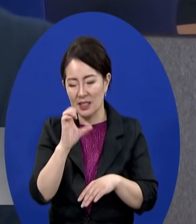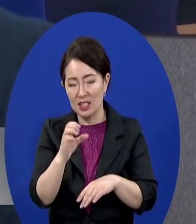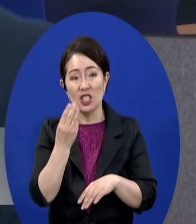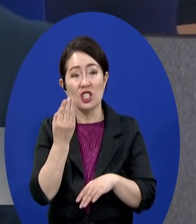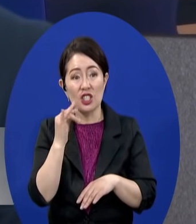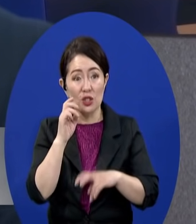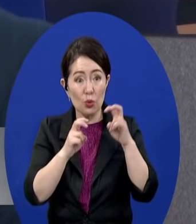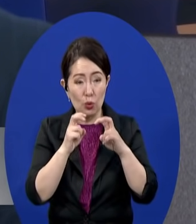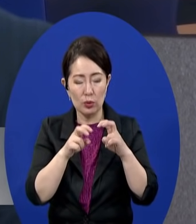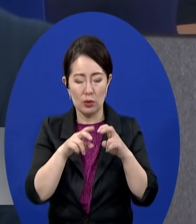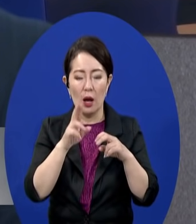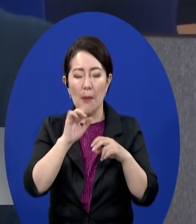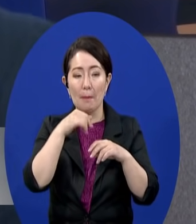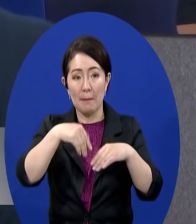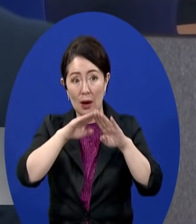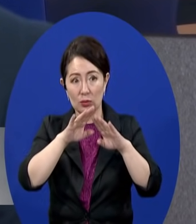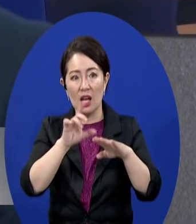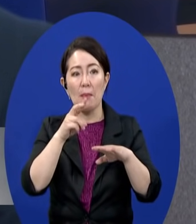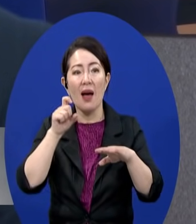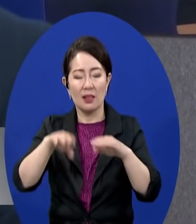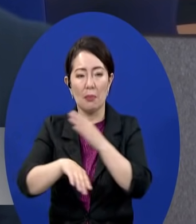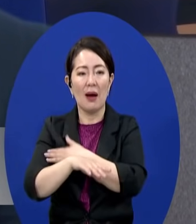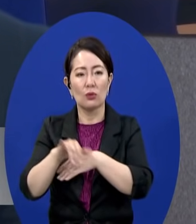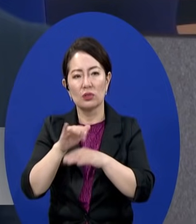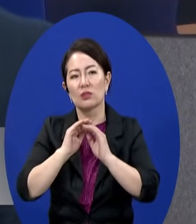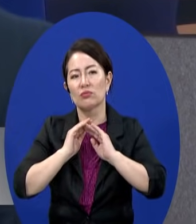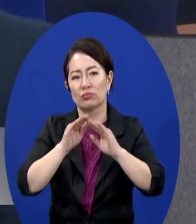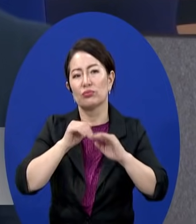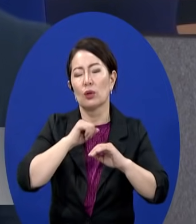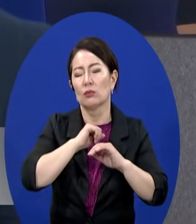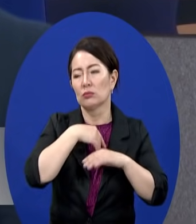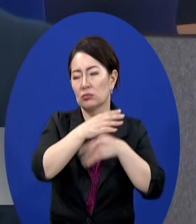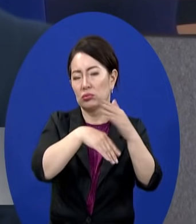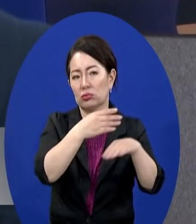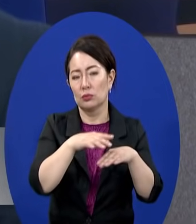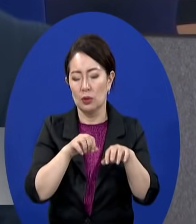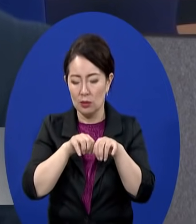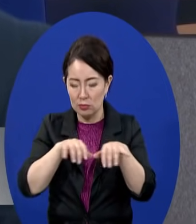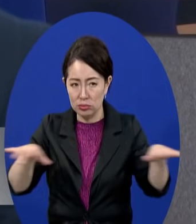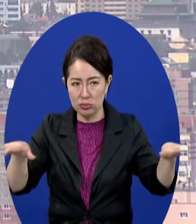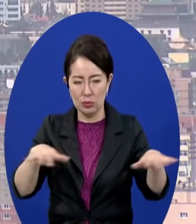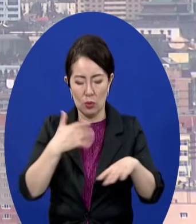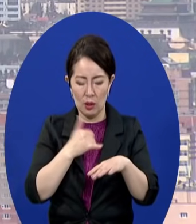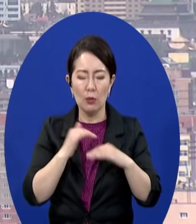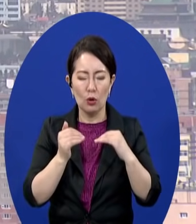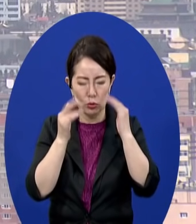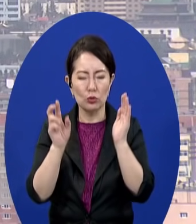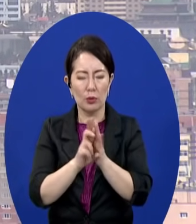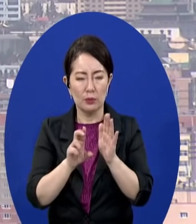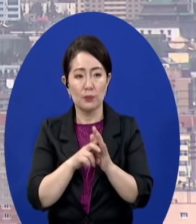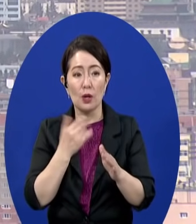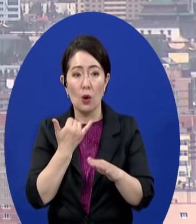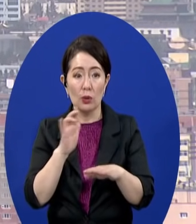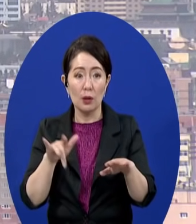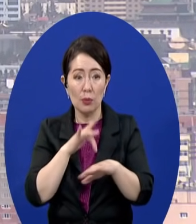тэр паркын байгууллага тийшгээ явчихвал одоо баруун тийшгээ бас хөгжин гэдэг. Ерөөсөө бүх чиглэлөө бас хөгжих боломжтой. Улаанбаатар